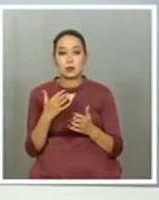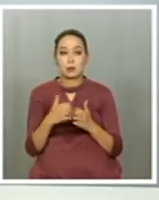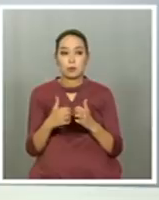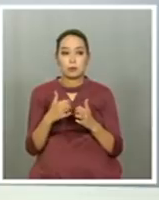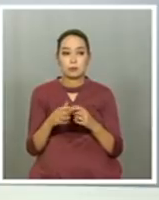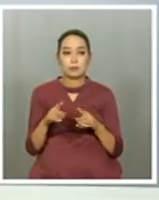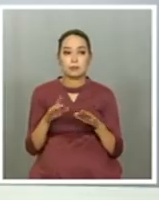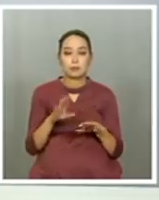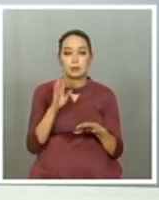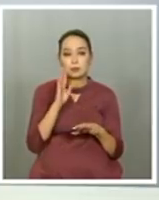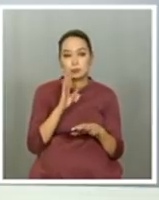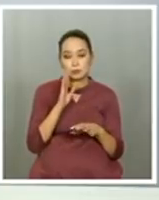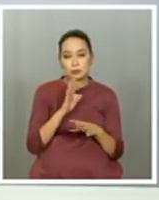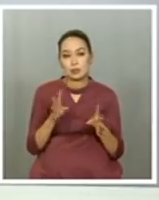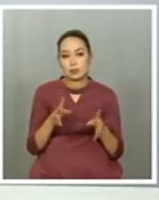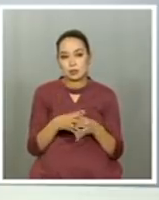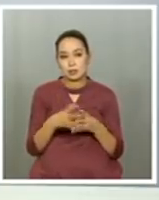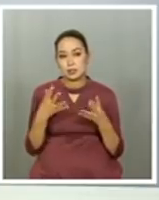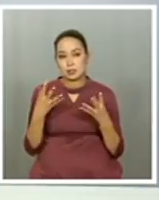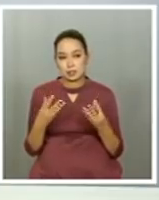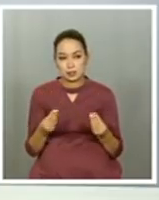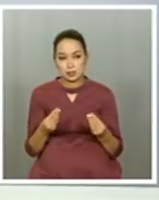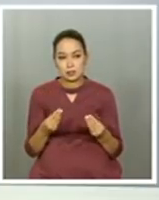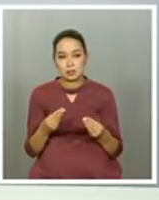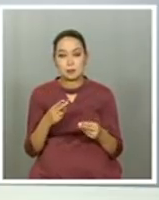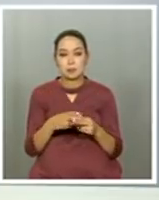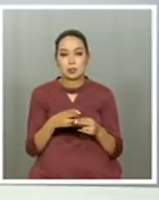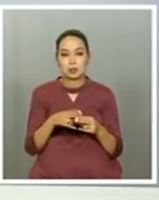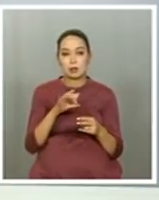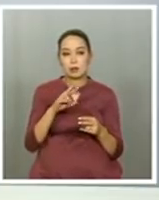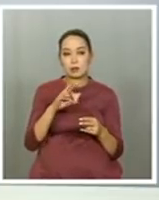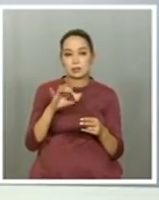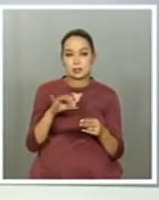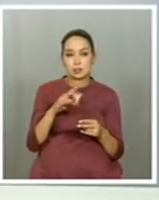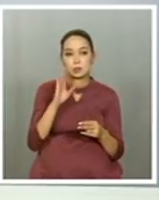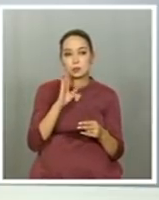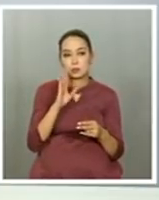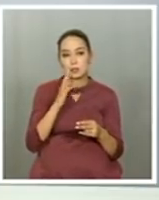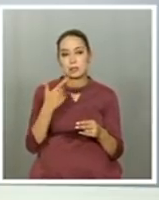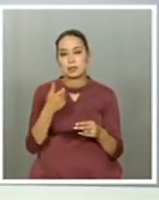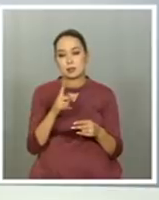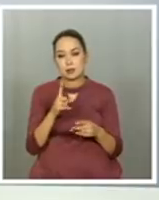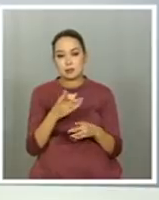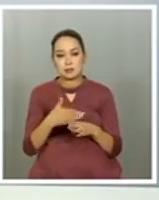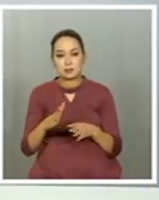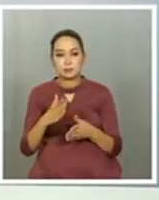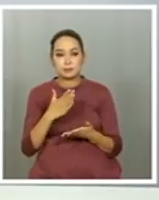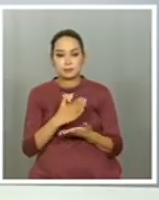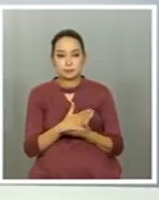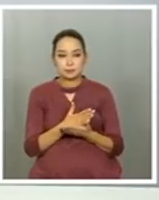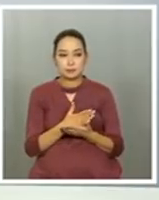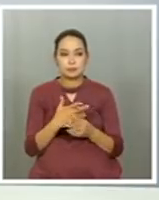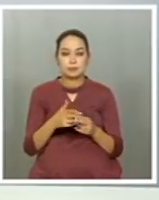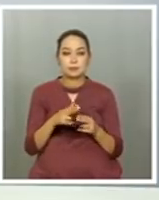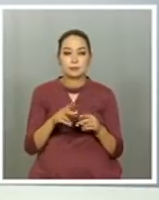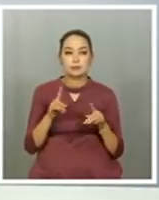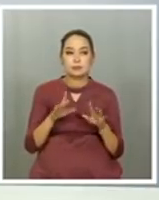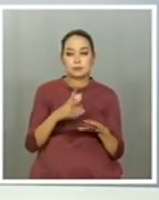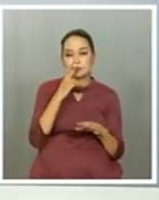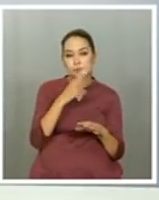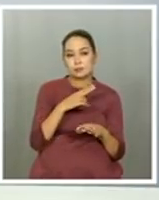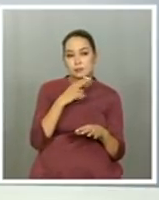су әрекеттескен кезде метал оксиді және сутек газы бөлінеді. Осы жерде жалғыз ғана